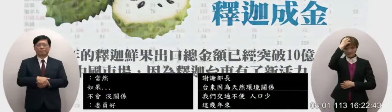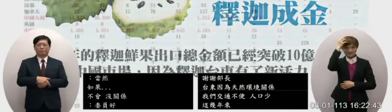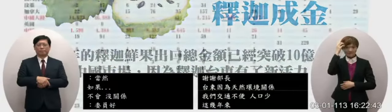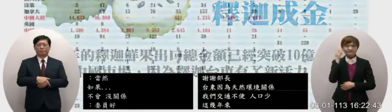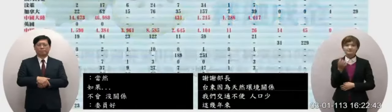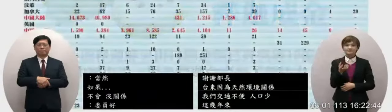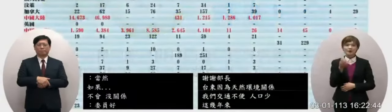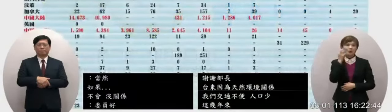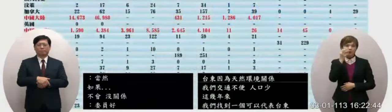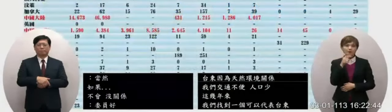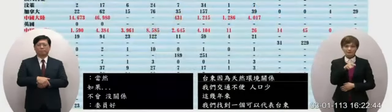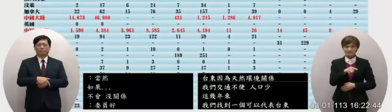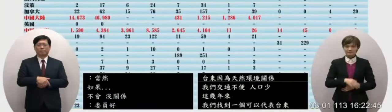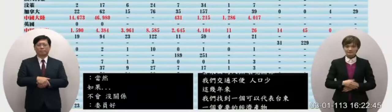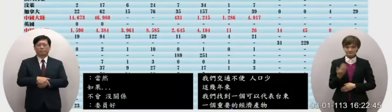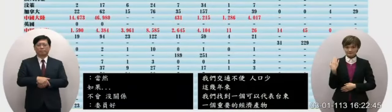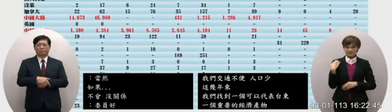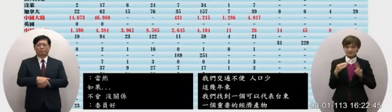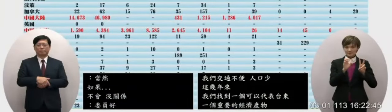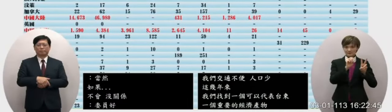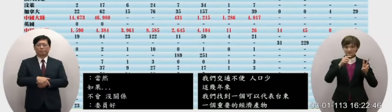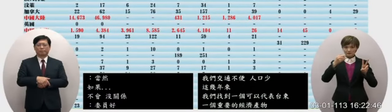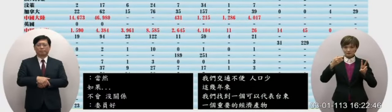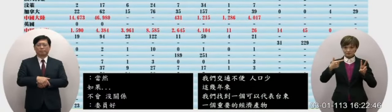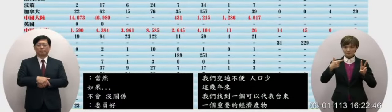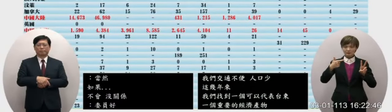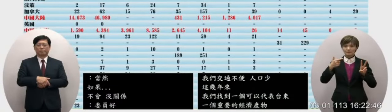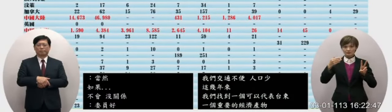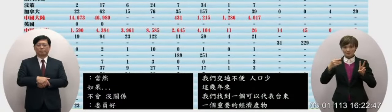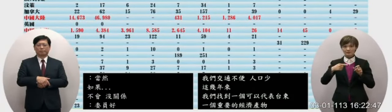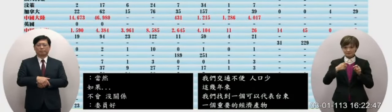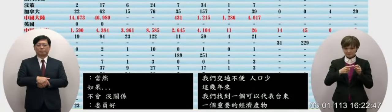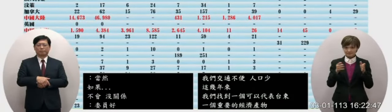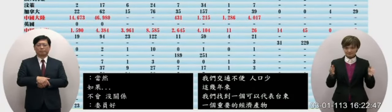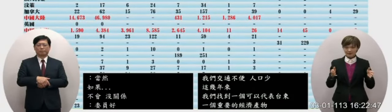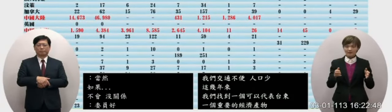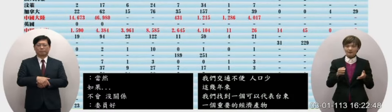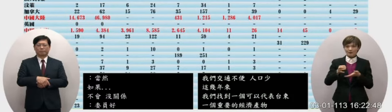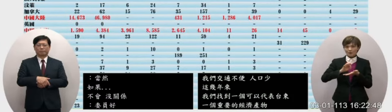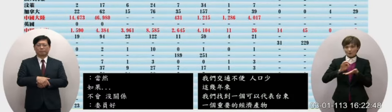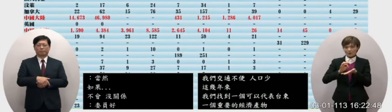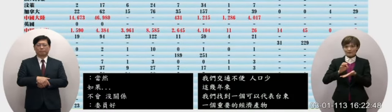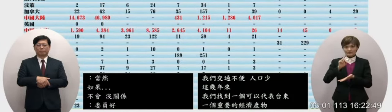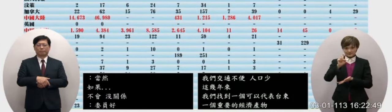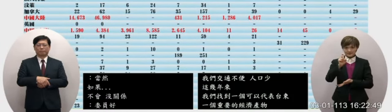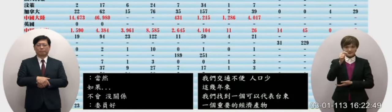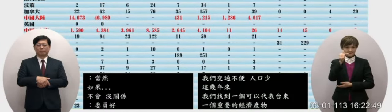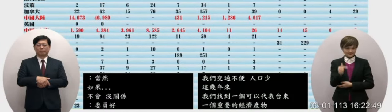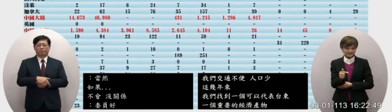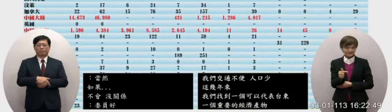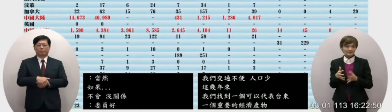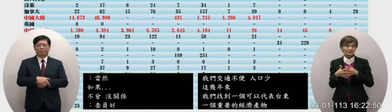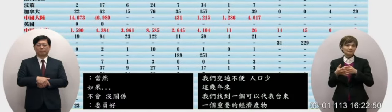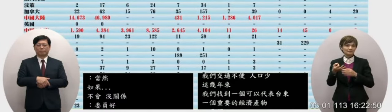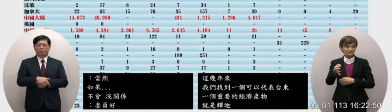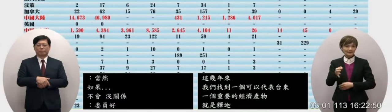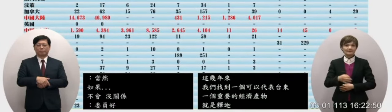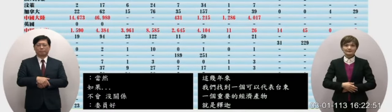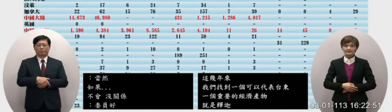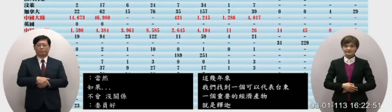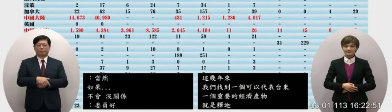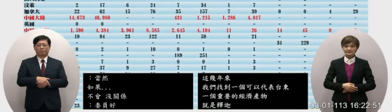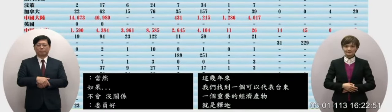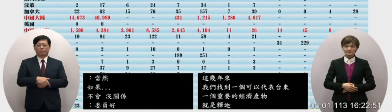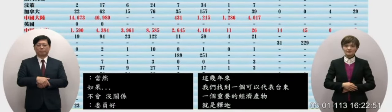政府的凤梨释迦在2019年的时候，产值已经达到了10亿美元哦，10亿元。那这个是我们